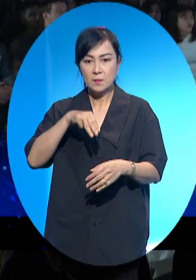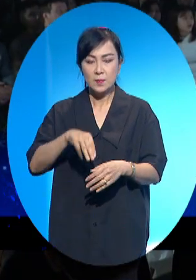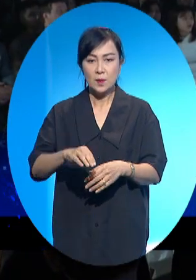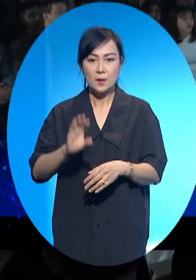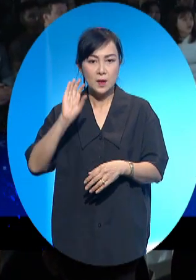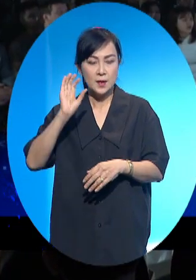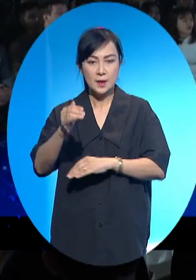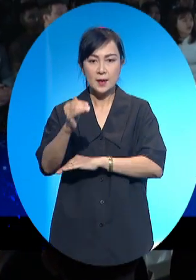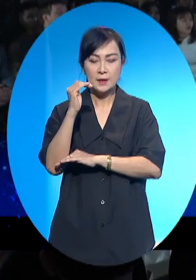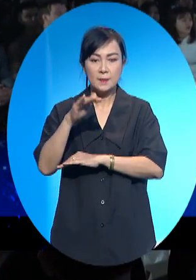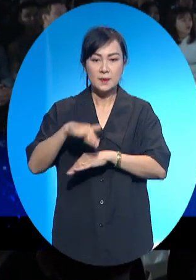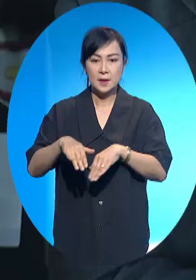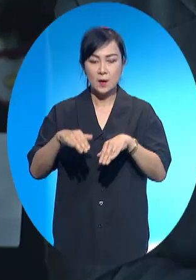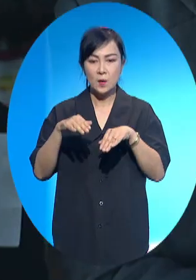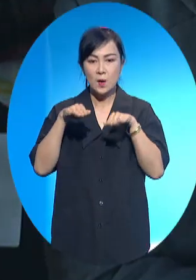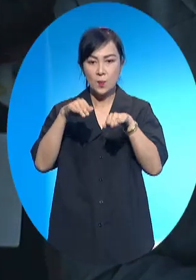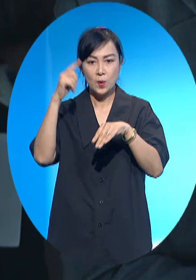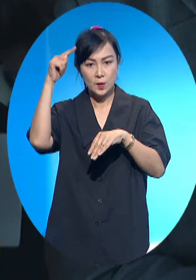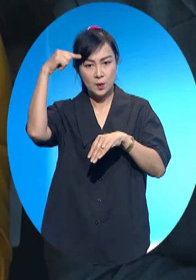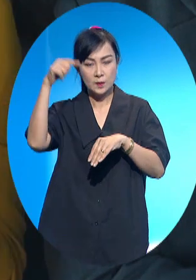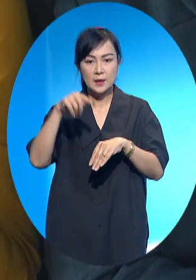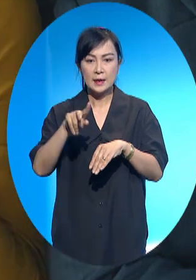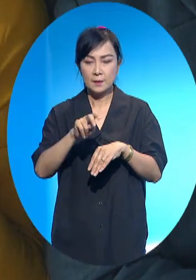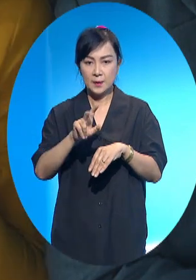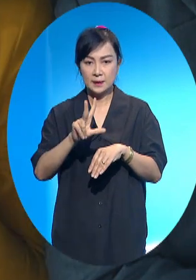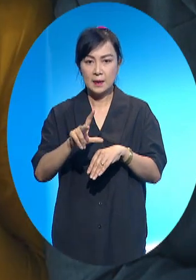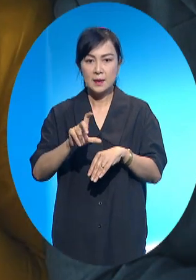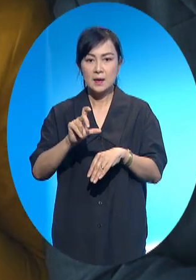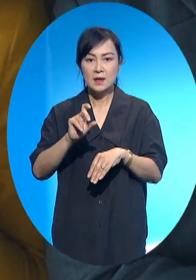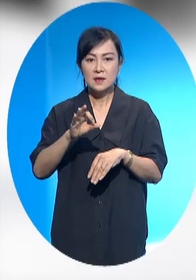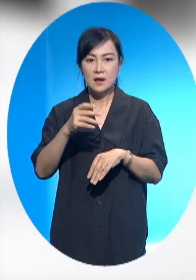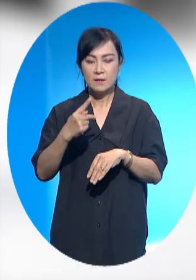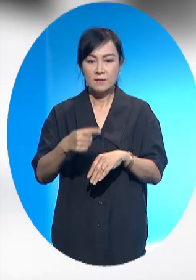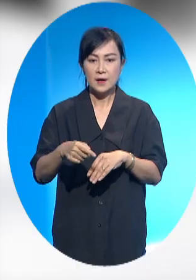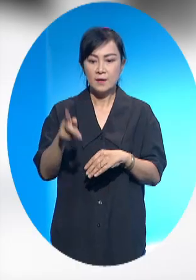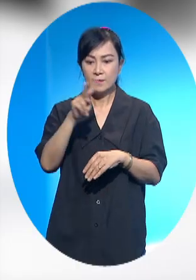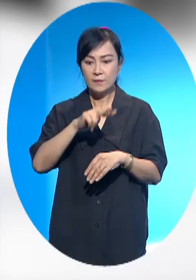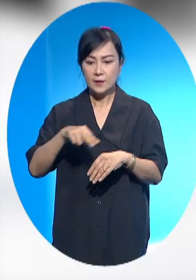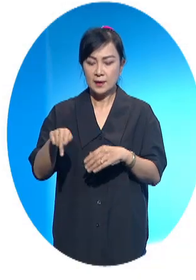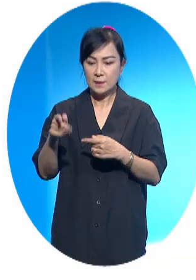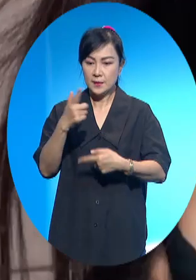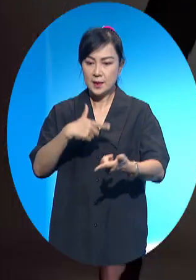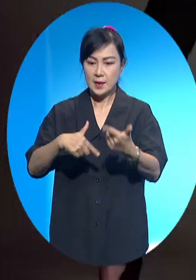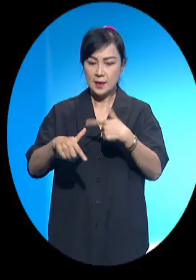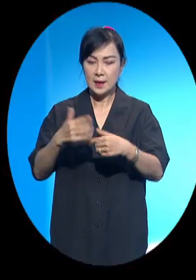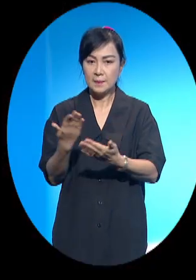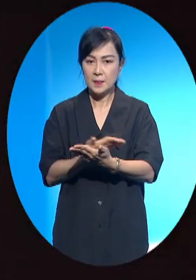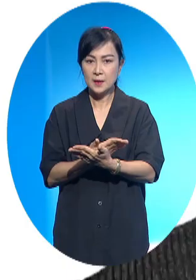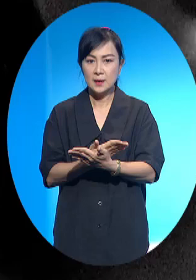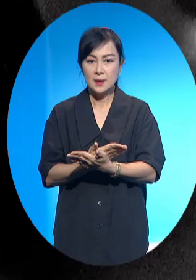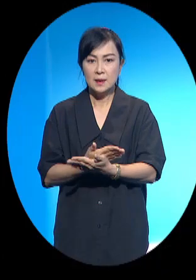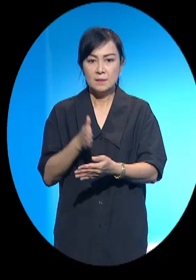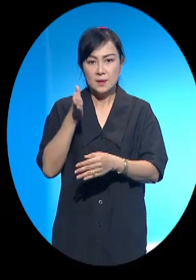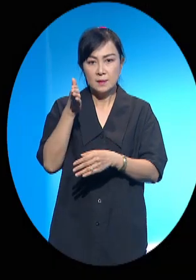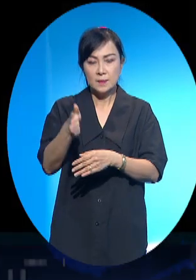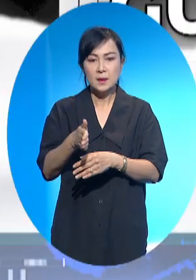lập. Sau thành công mùa đầu tiên năm 2018, The Face Việt Nam chính thức quay trở lại với một diện mạo hoàn toàn mới, bắt kịp xu